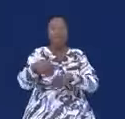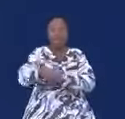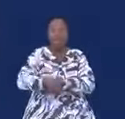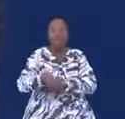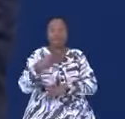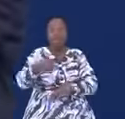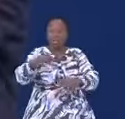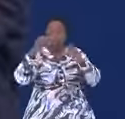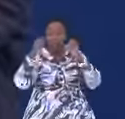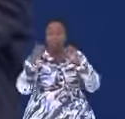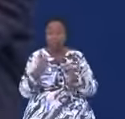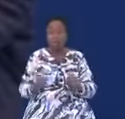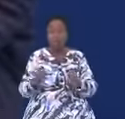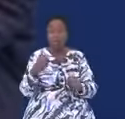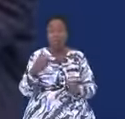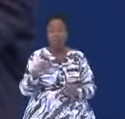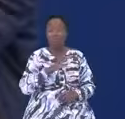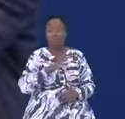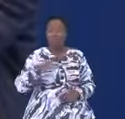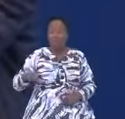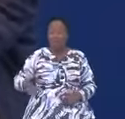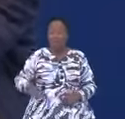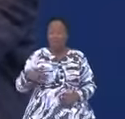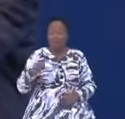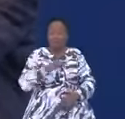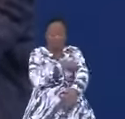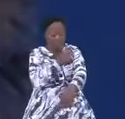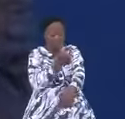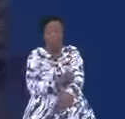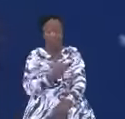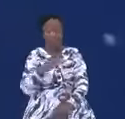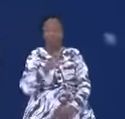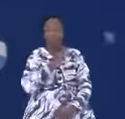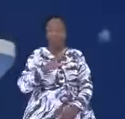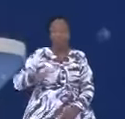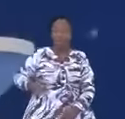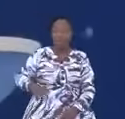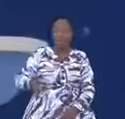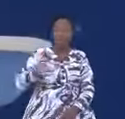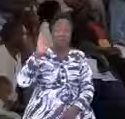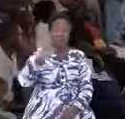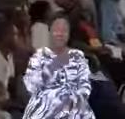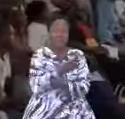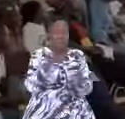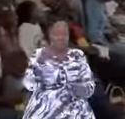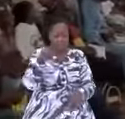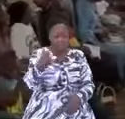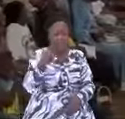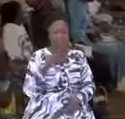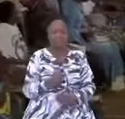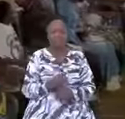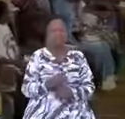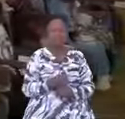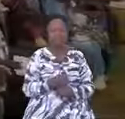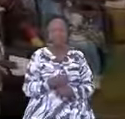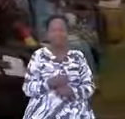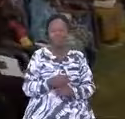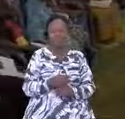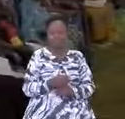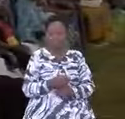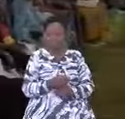à l'autorité de christain va te délivrer est-ce que je parle à quelqu'un là-bas aujourd'hui